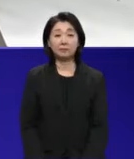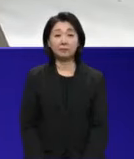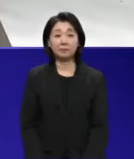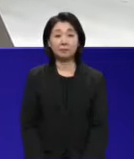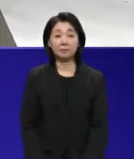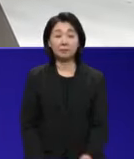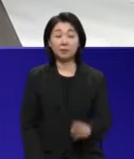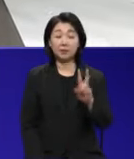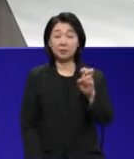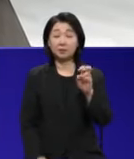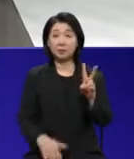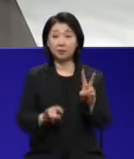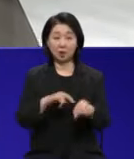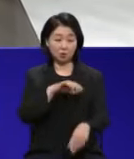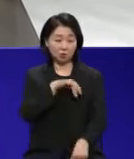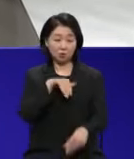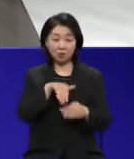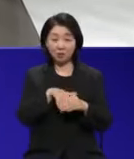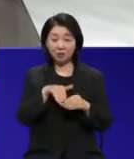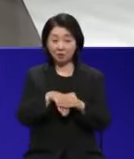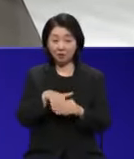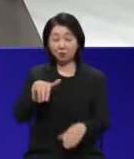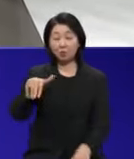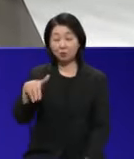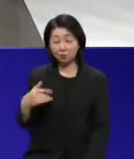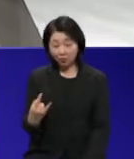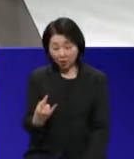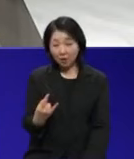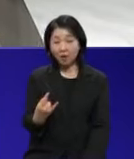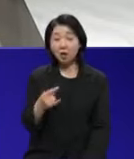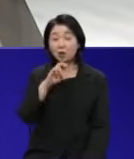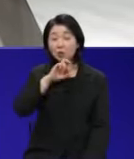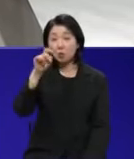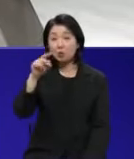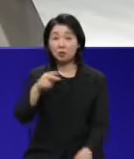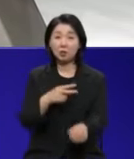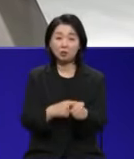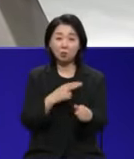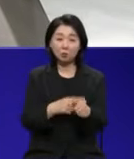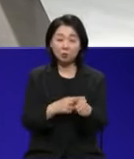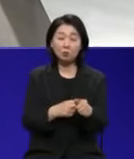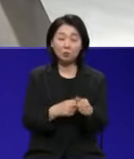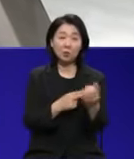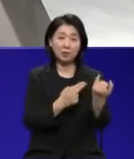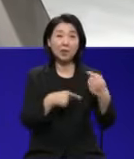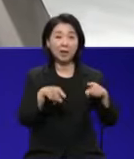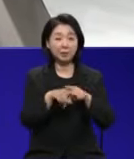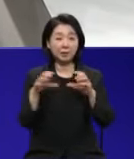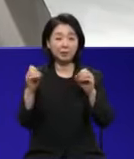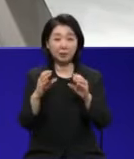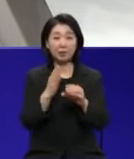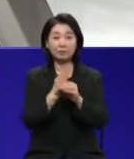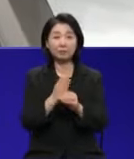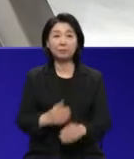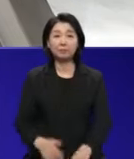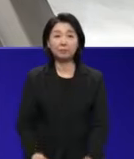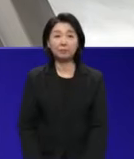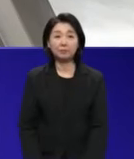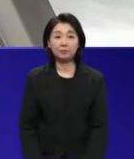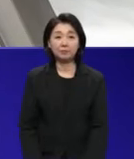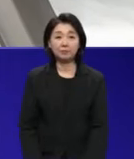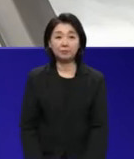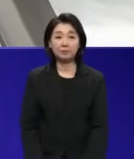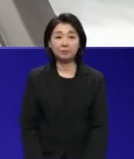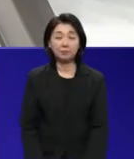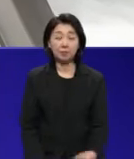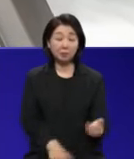네 22대 국회의원 선거 계속해서 최창렬 용인대 특임 교수 JTBC 박유미 기자와 이야기 나눠보겠습니다 박기자